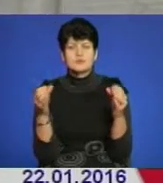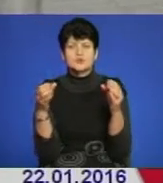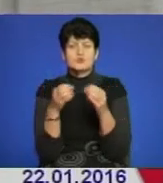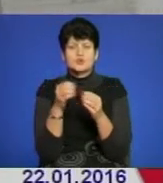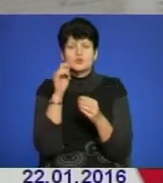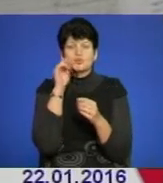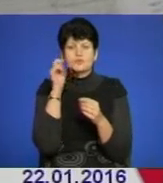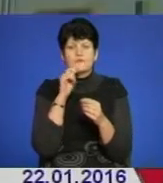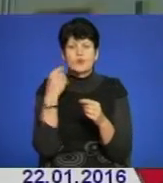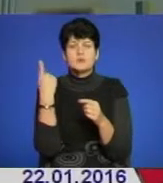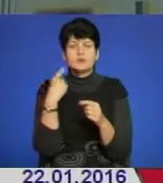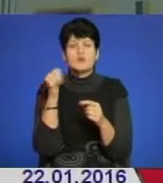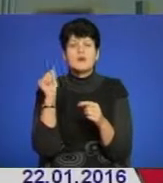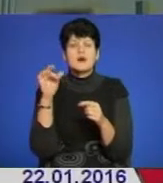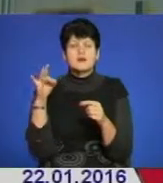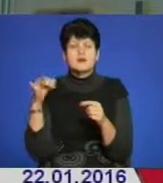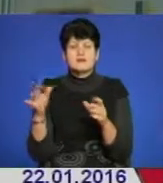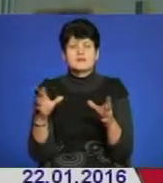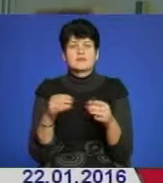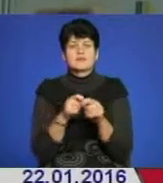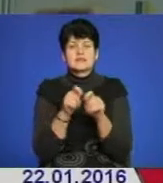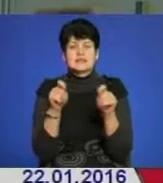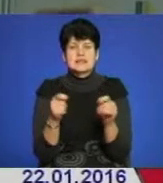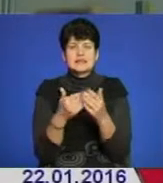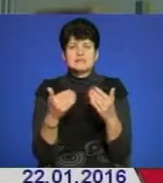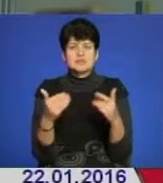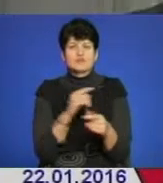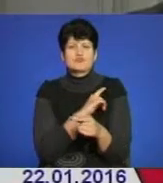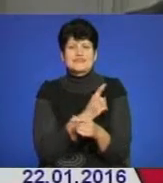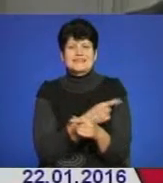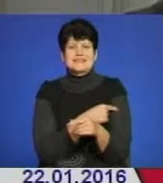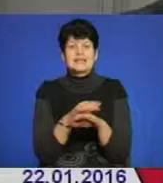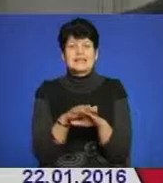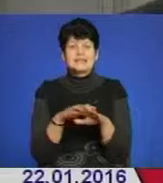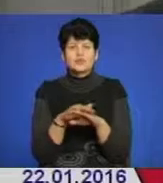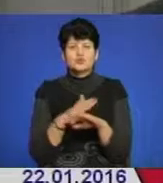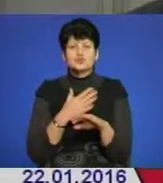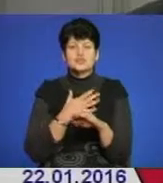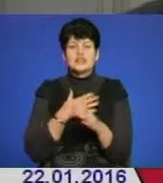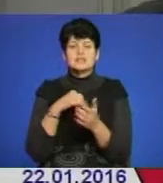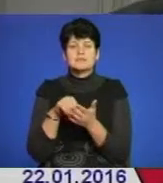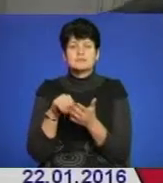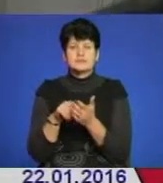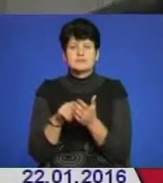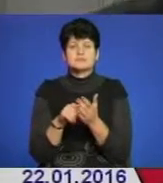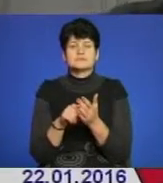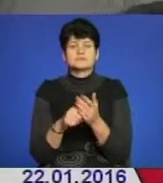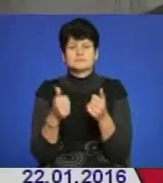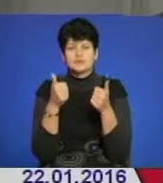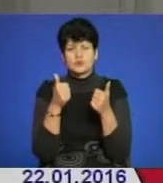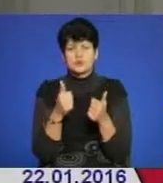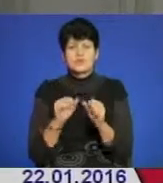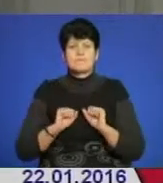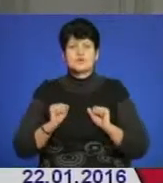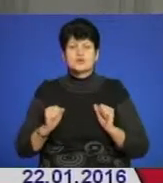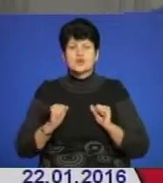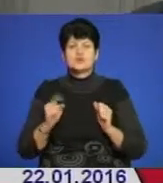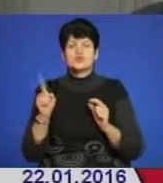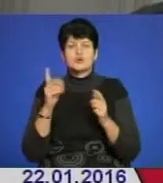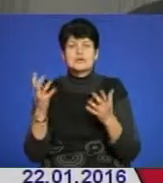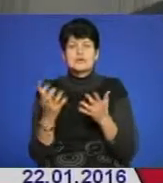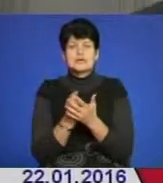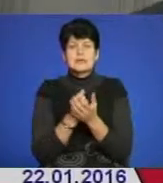обласному архіві відкрили виставку «В єдності сила народу». Наші працівники добряче постаралися для того, щоб знайти